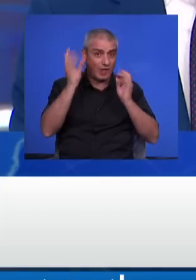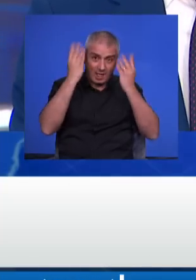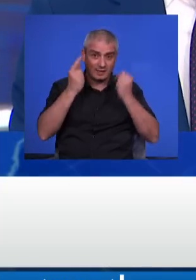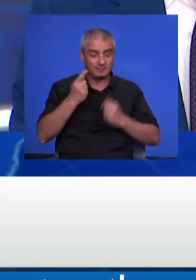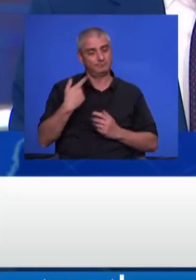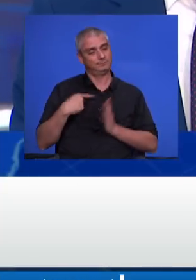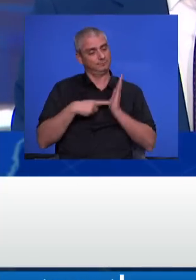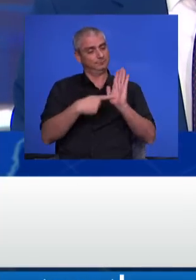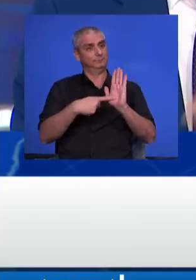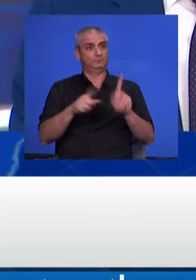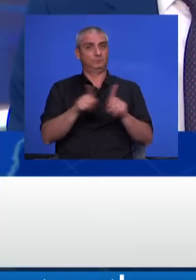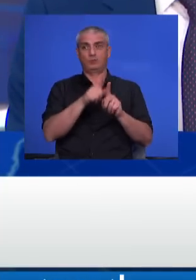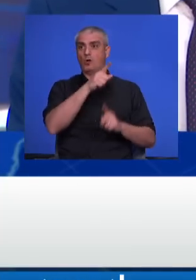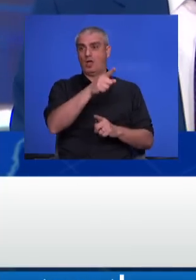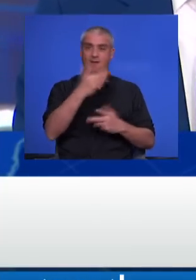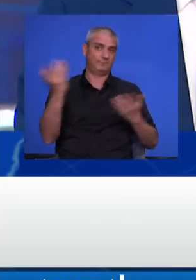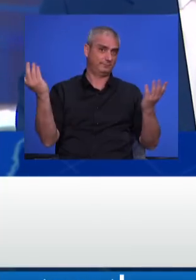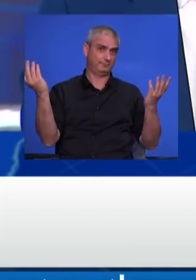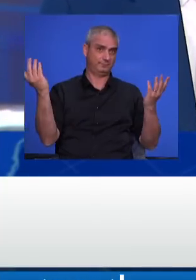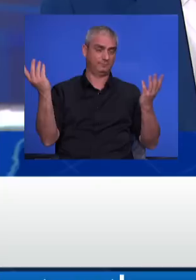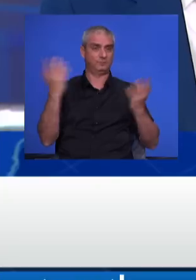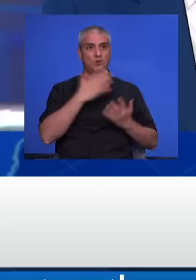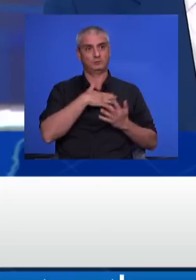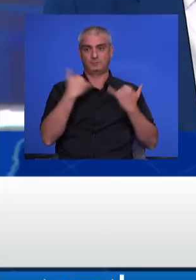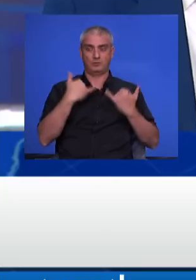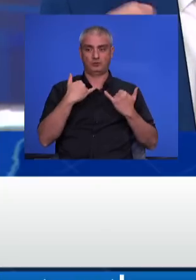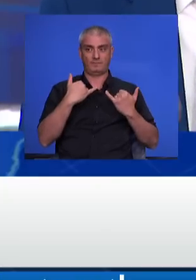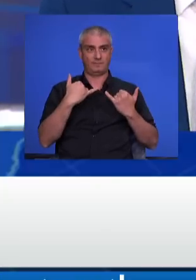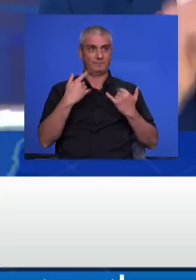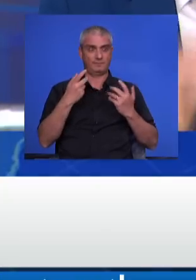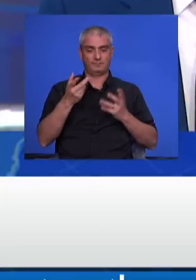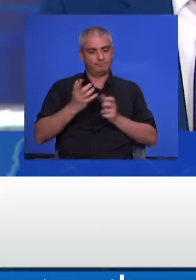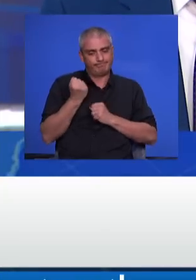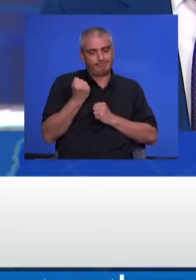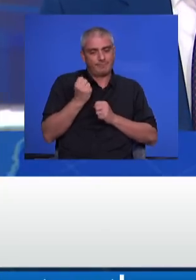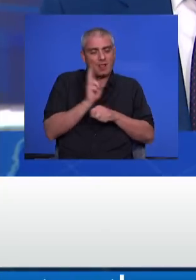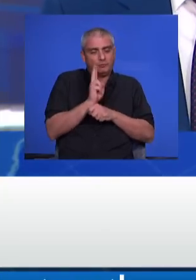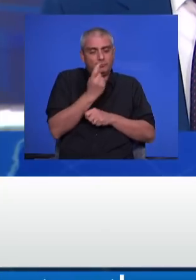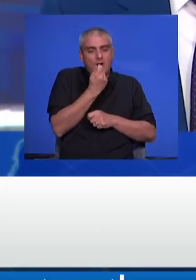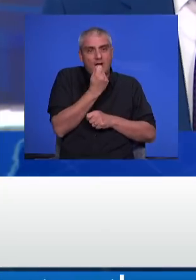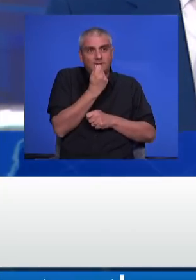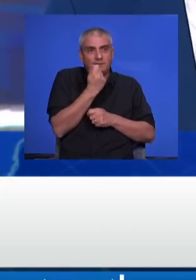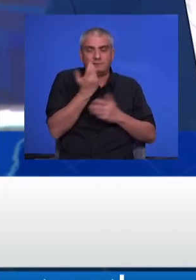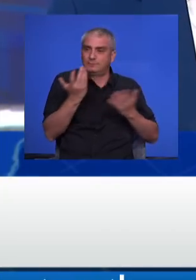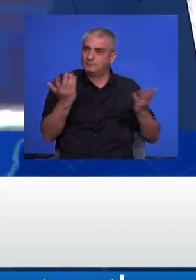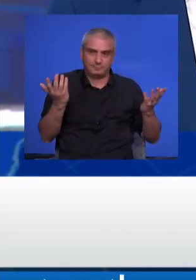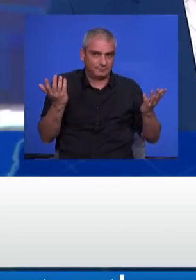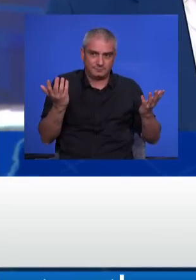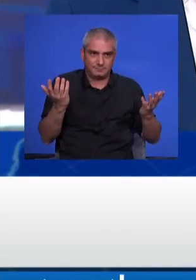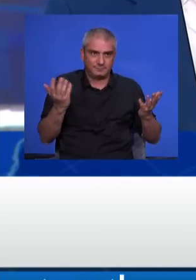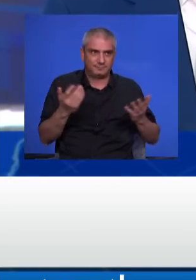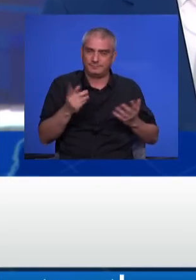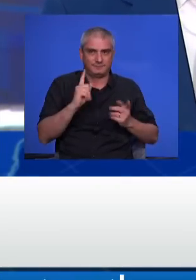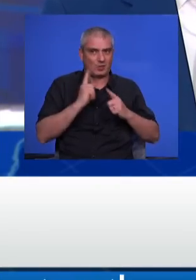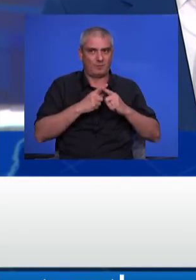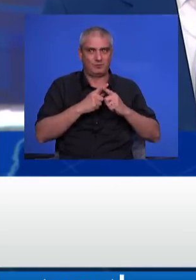ולהציג אותם כאילו הם כאלה שהולכים עכשיו לסגור את הארנק ולשמור על הכסף בתוך הכספת, זה לא בדיוק